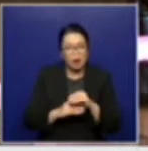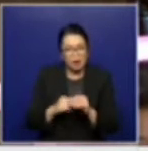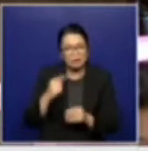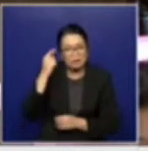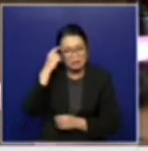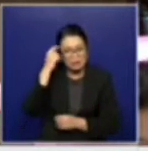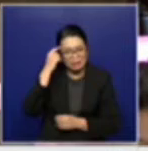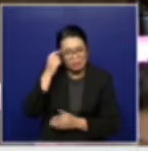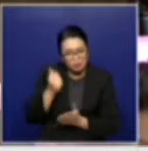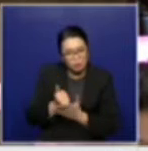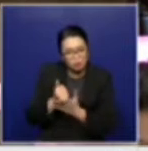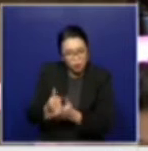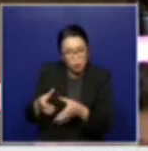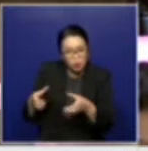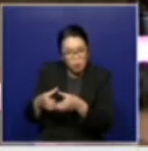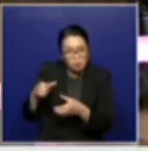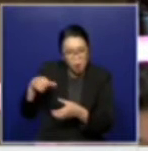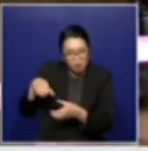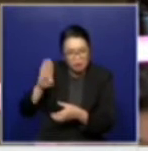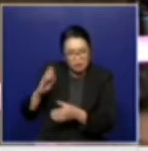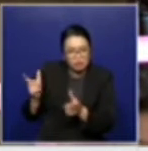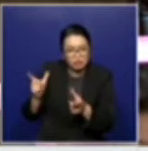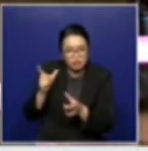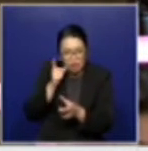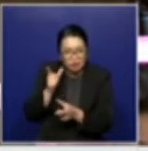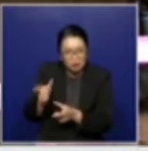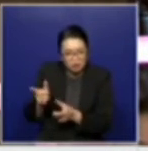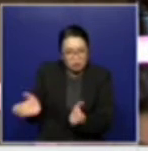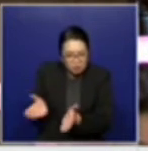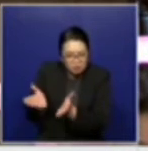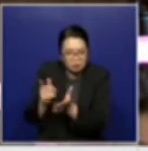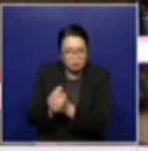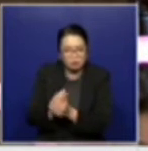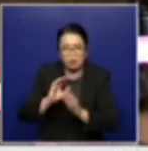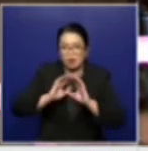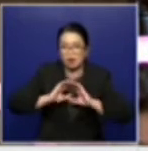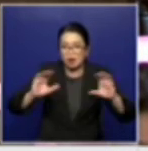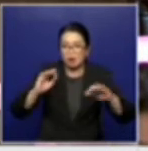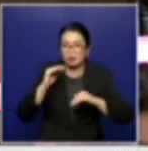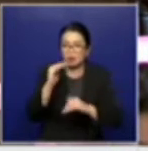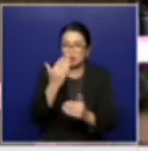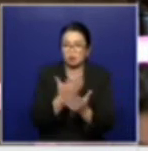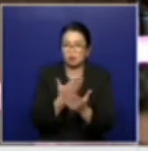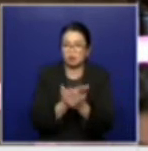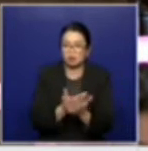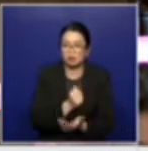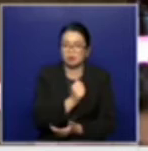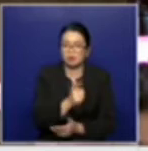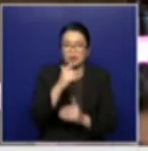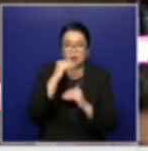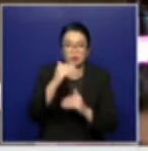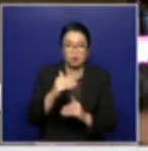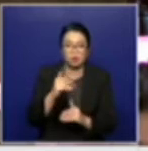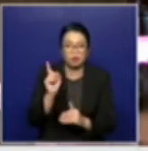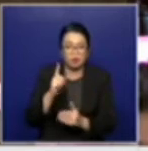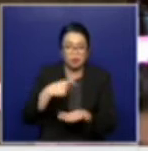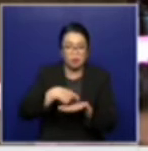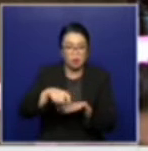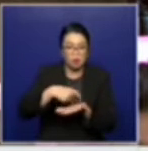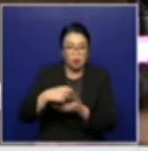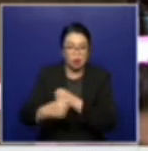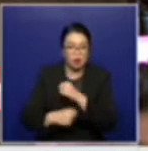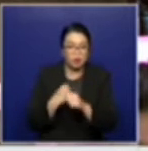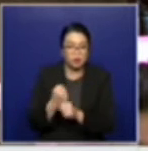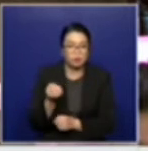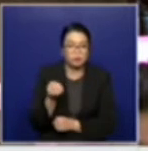าสัวอีกเด็ดขาดครับเพราะรัฐบาลได้กำหนดเงื่อนไขในการจ่ายเงินดังกล่าวนี้ผ่านผู้ที่มีอายุ18